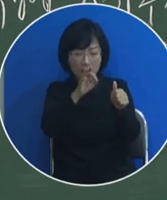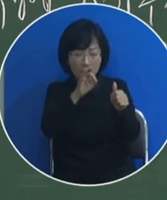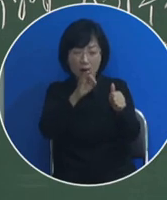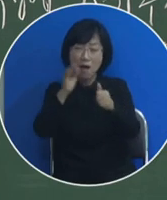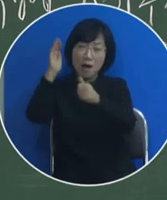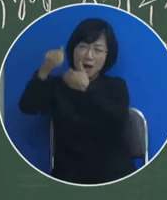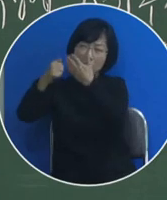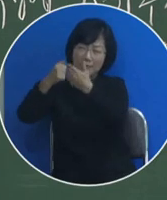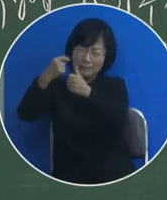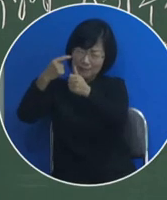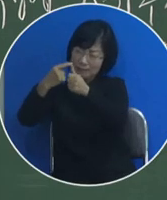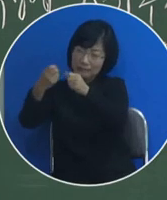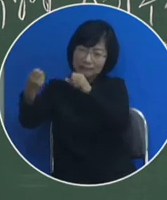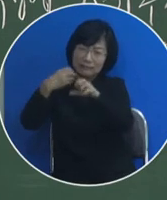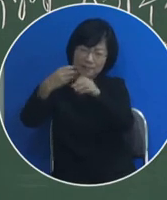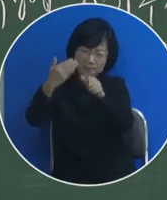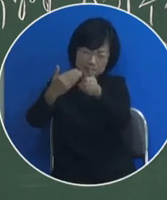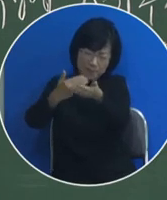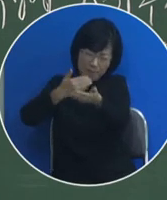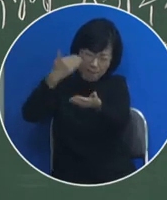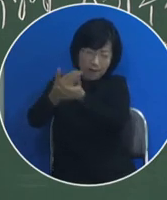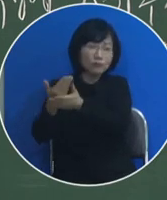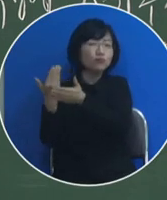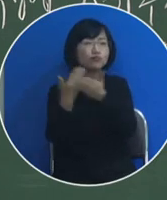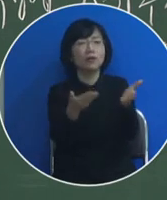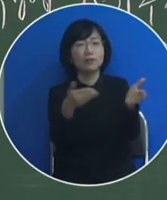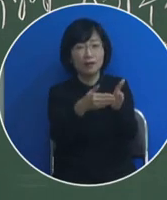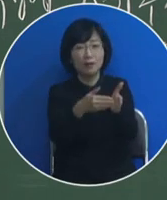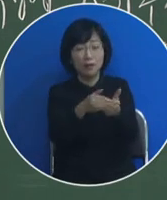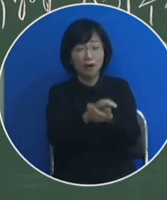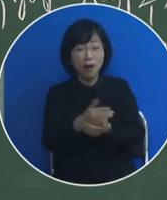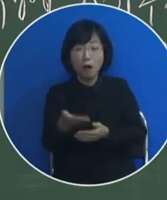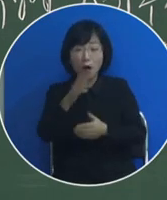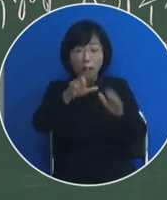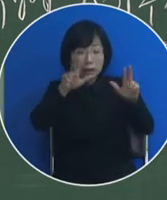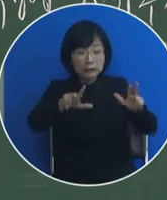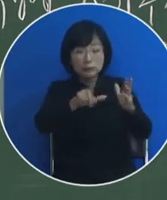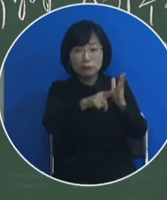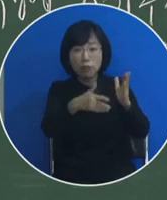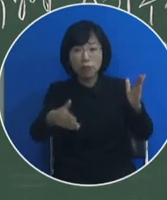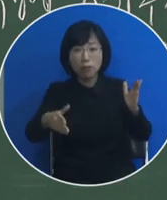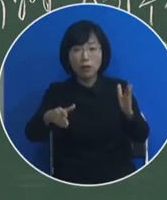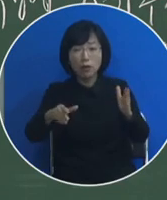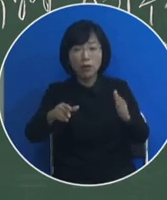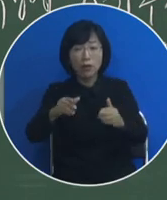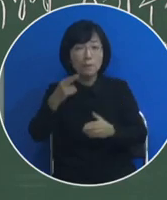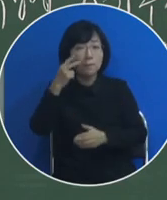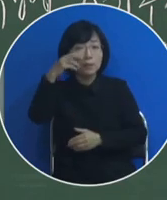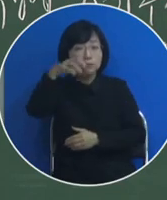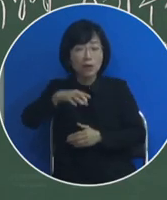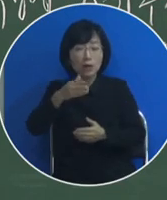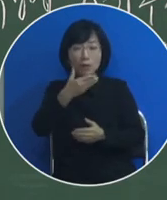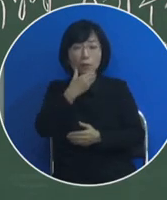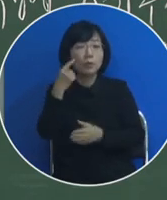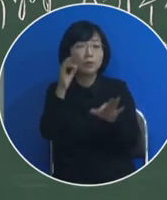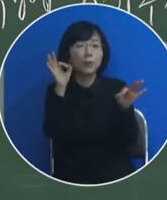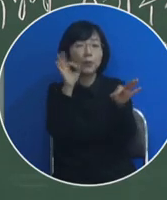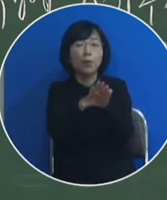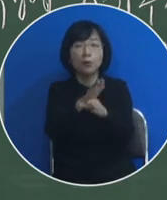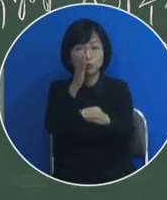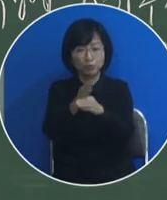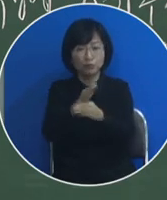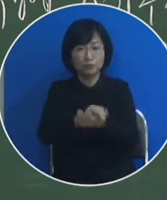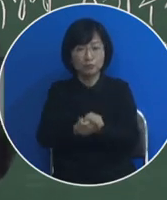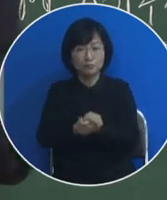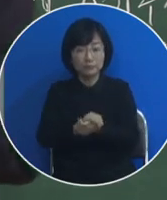answer him. 지금 이제 미국 복음 없어져 가거든요. But right now, the gospel is disappearing in America. 크리스마스 그리스도 단어 들어간다고 쓰지 말자고 안 합니까? They're saying that the word Christ